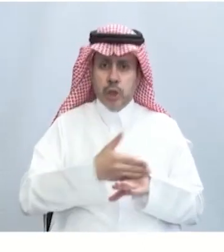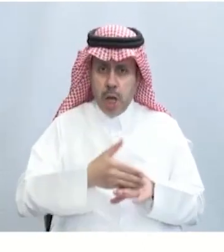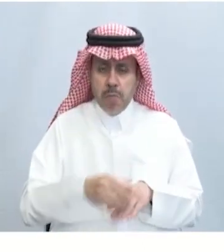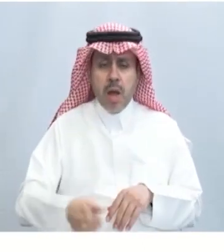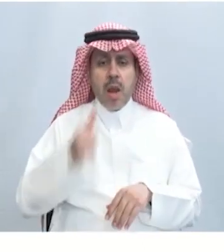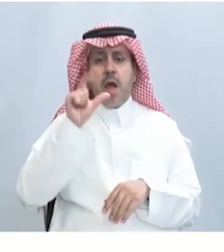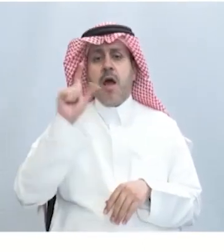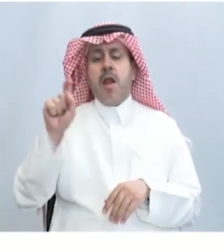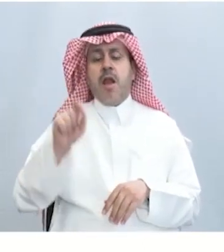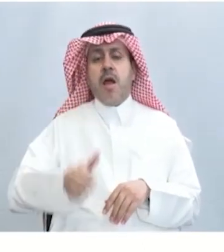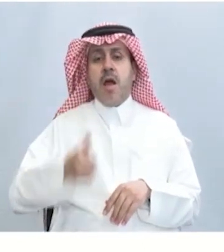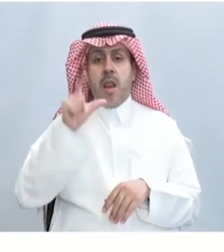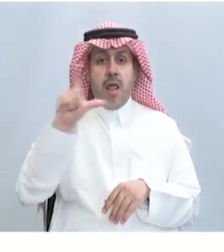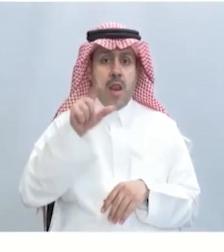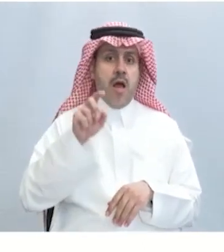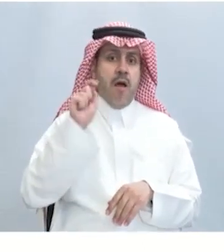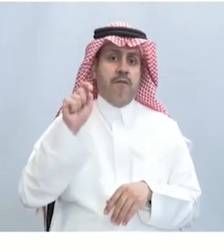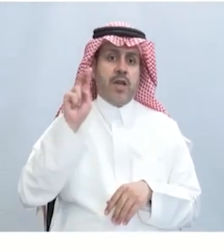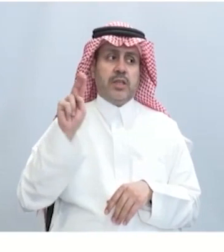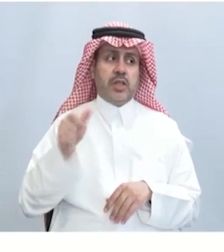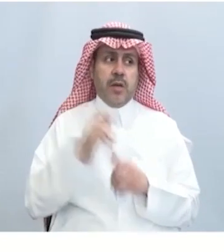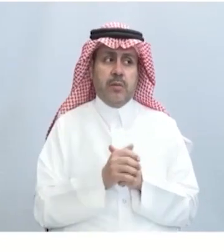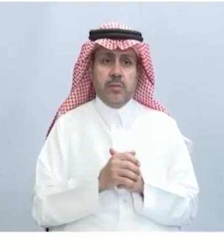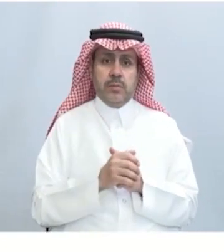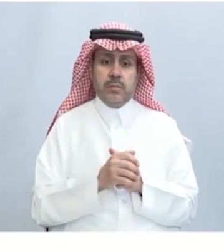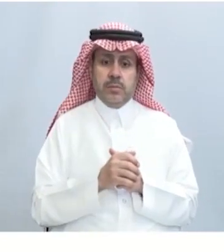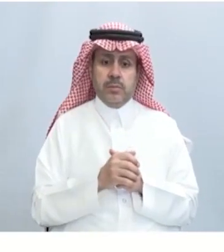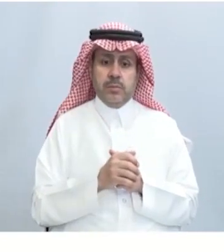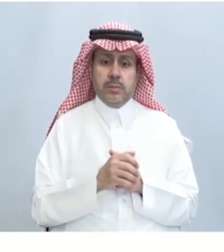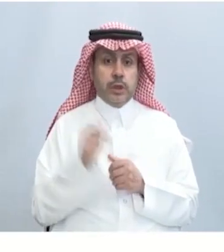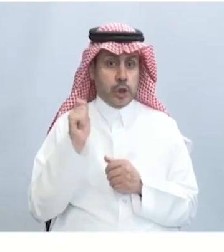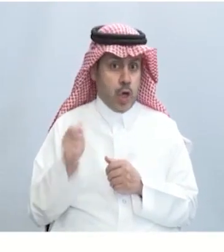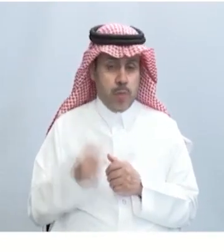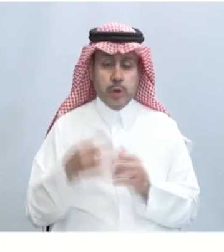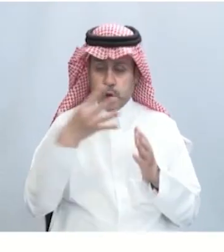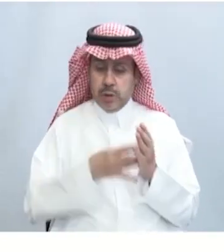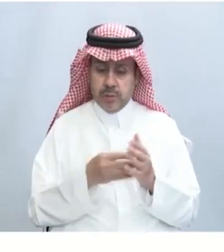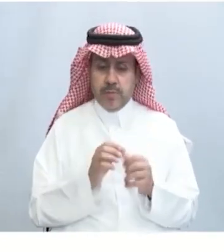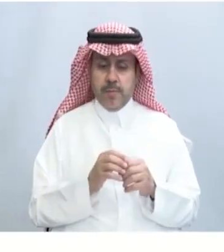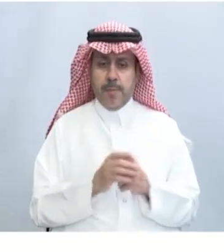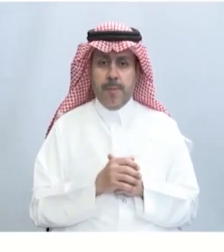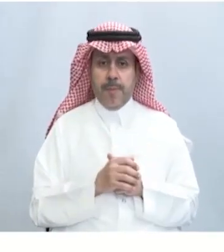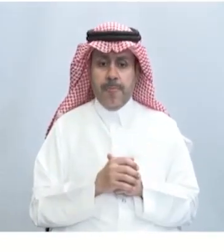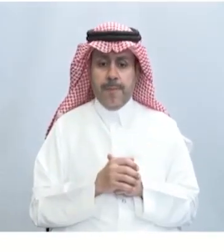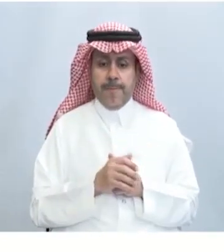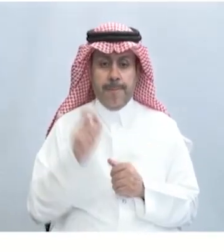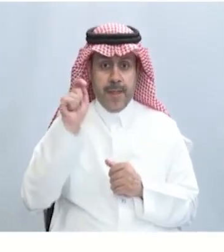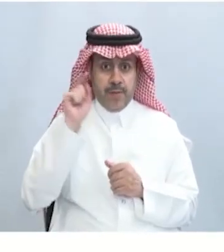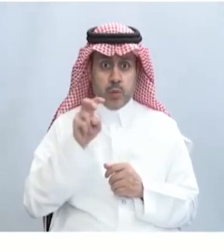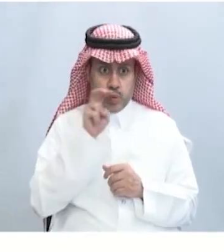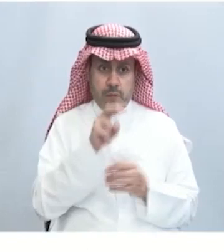يسمونها صلحا وهي مخالفه للشرع المطهر حيث تضمنت جمله الفتوى